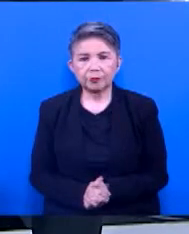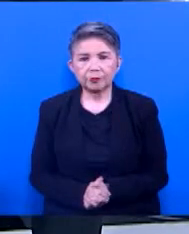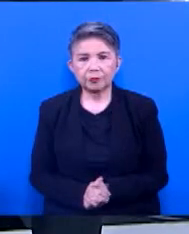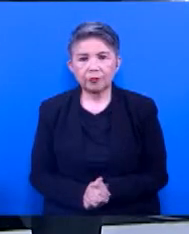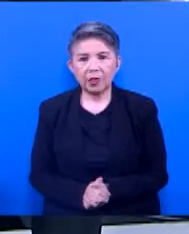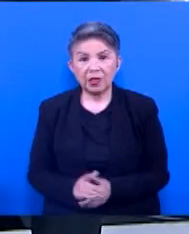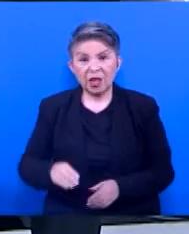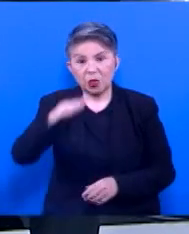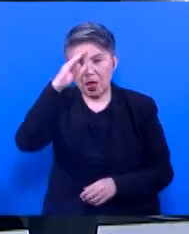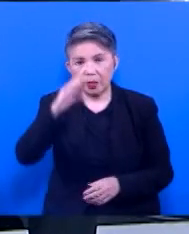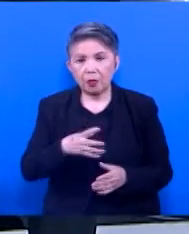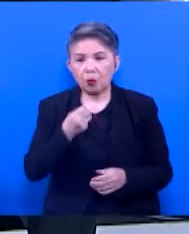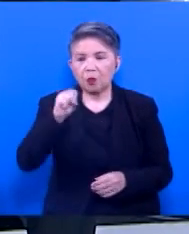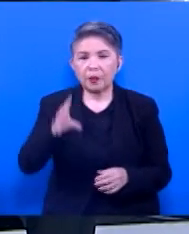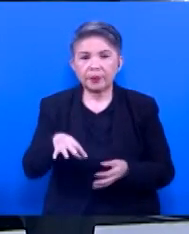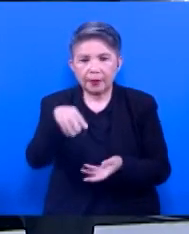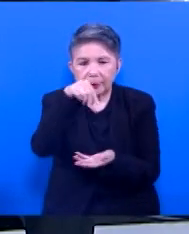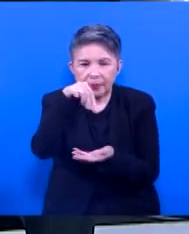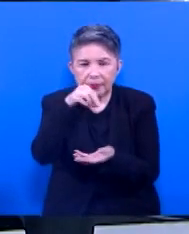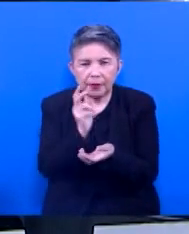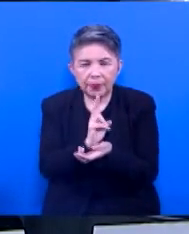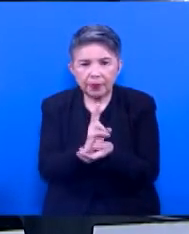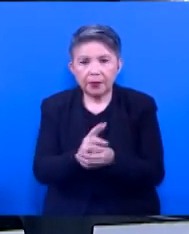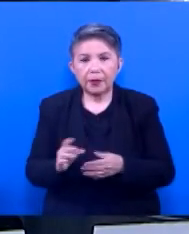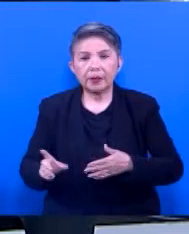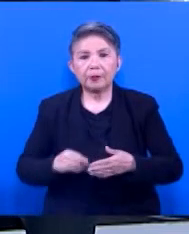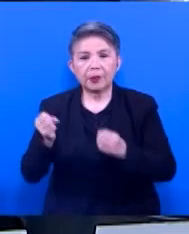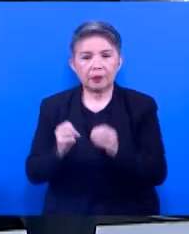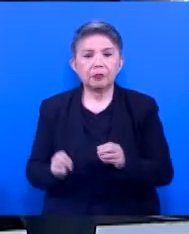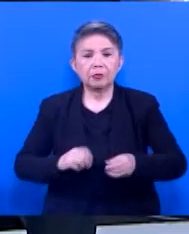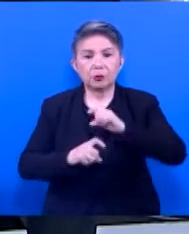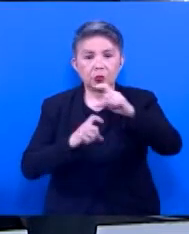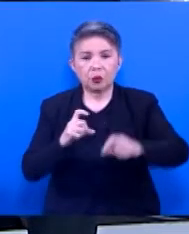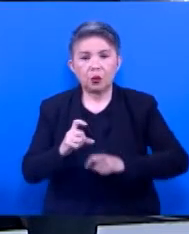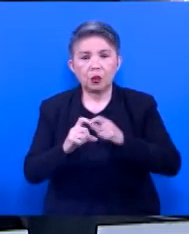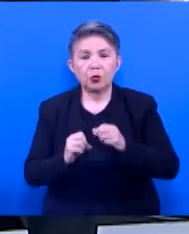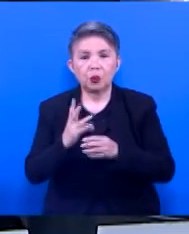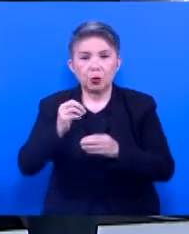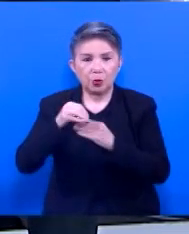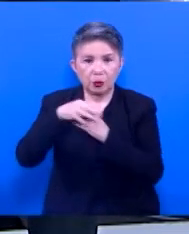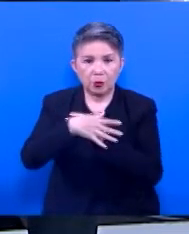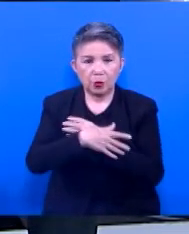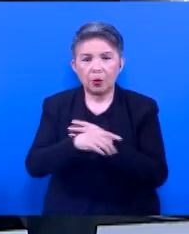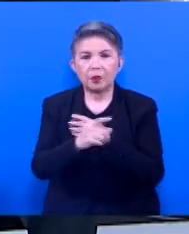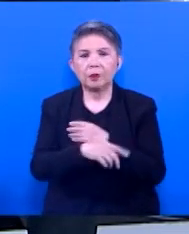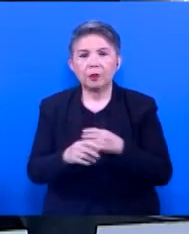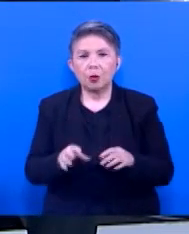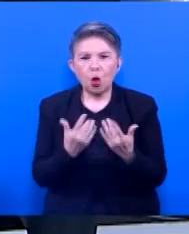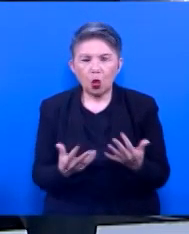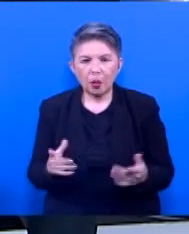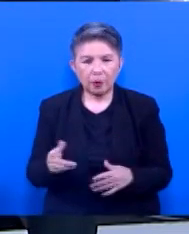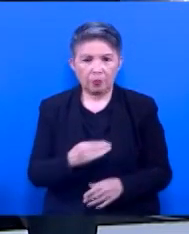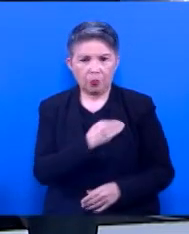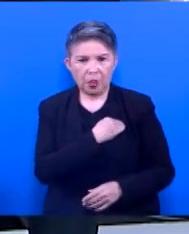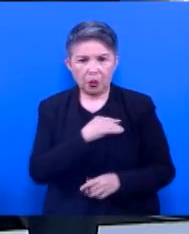Ulah seorang pria membuang sesajen di lokasi terdampak erupsi Gunung Semeru di Lumajang, Jawa Timur menuai kecaman berbagai pihak. Bupati